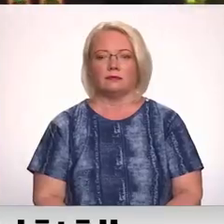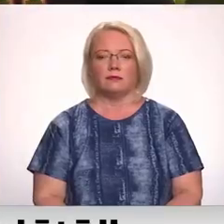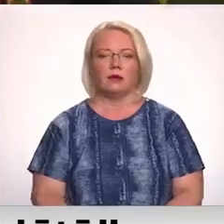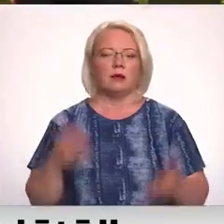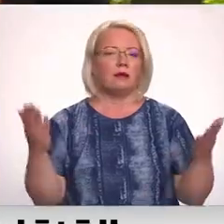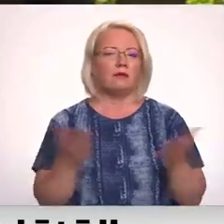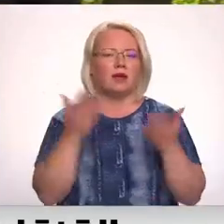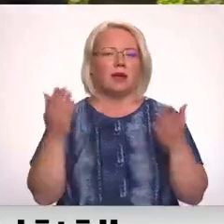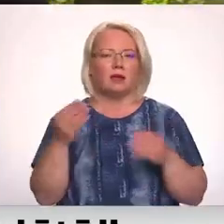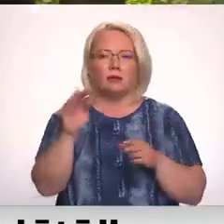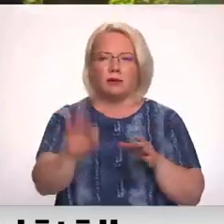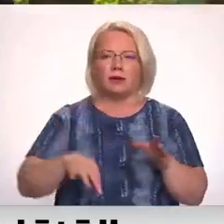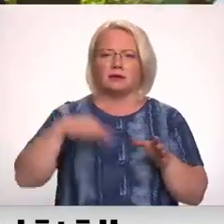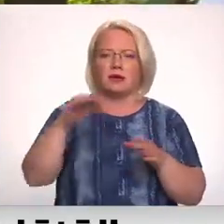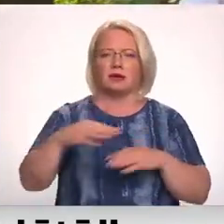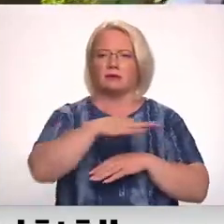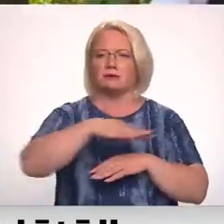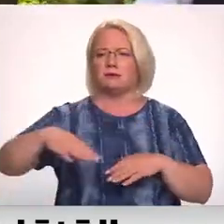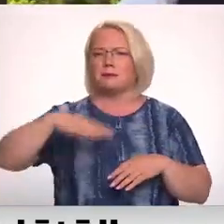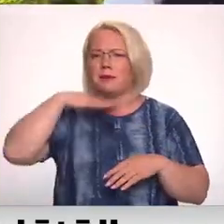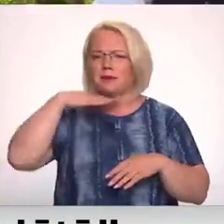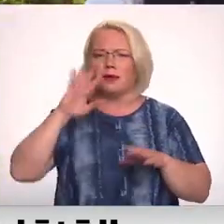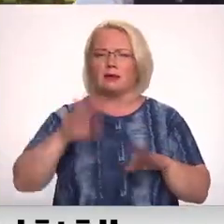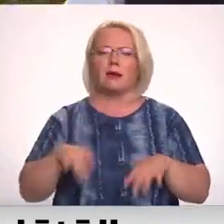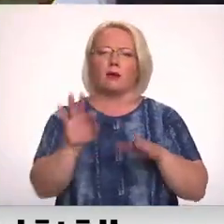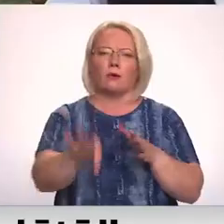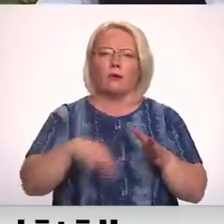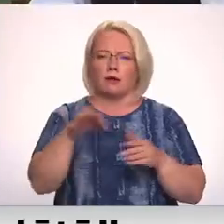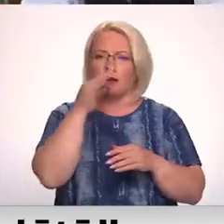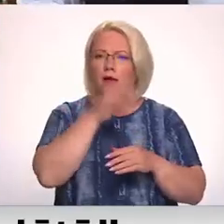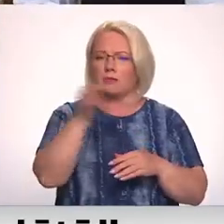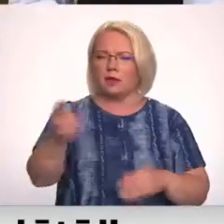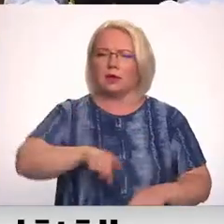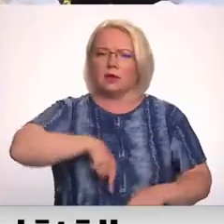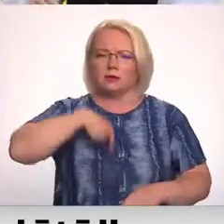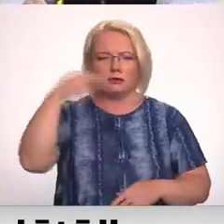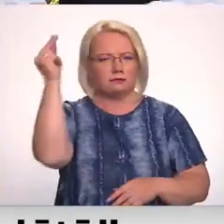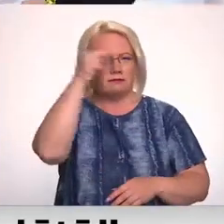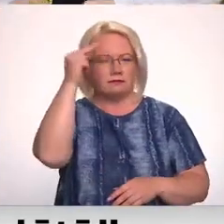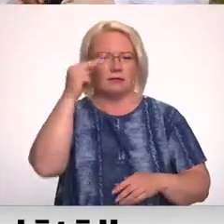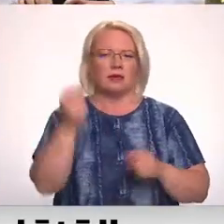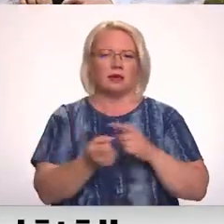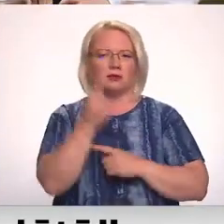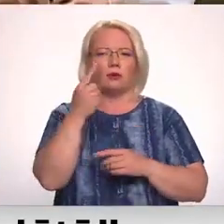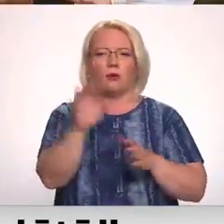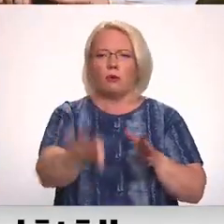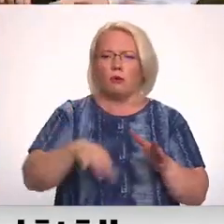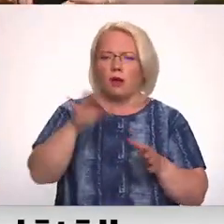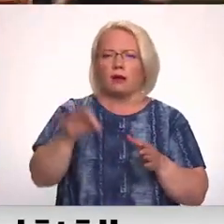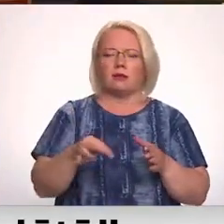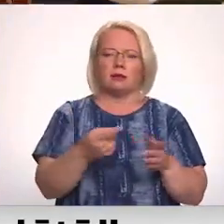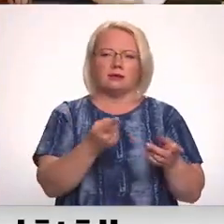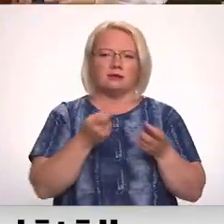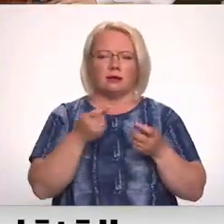Ar vieglu pieskārienu stīgām pietiek, lai kokla tev atbildētu, bet tikai ilgstoši mācoties, izdodas no koklas